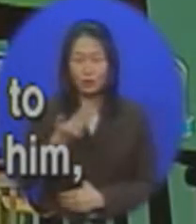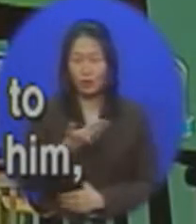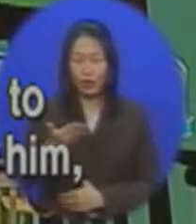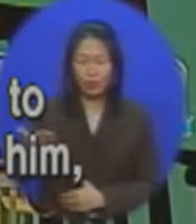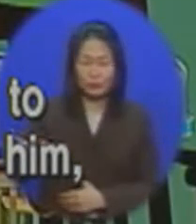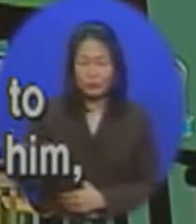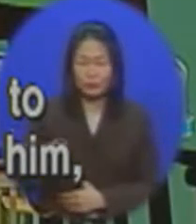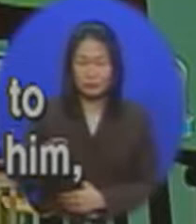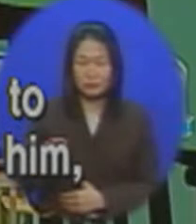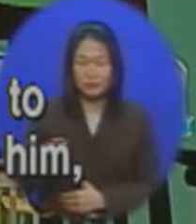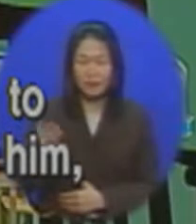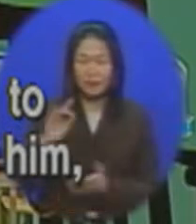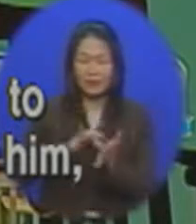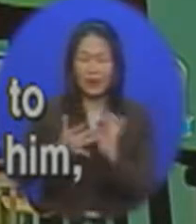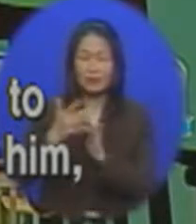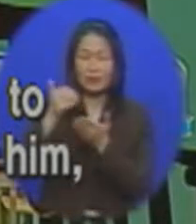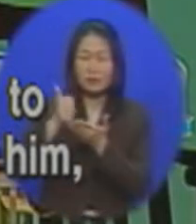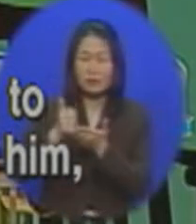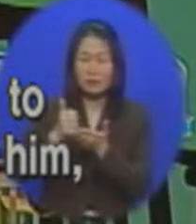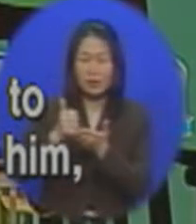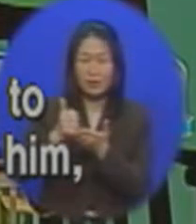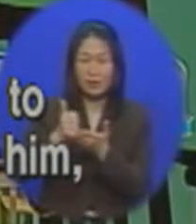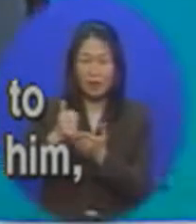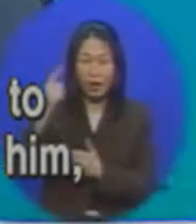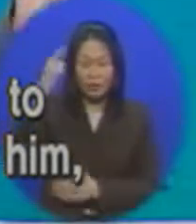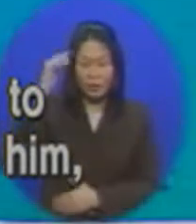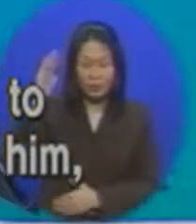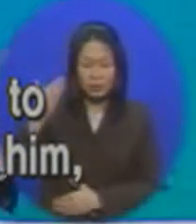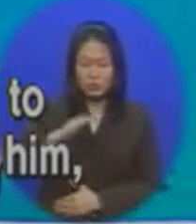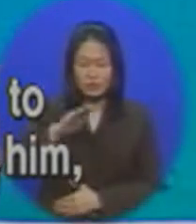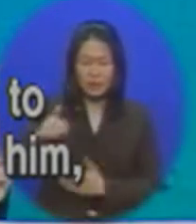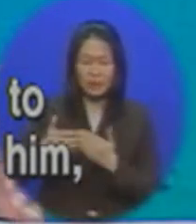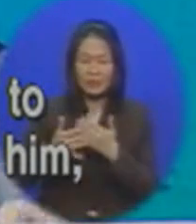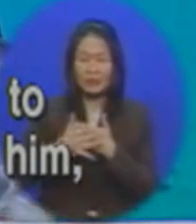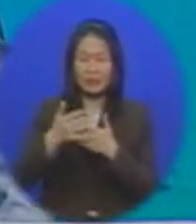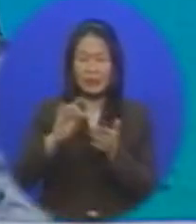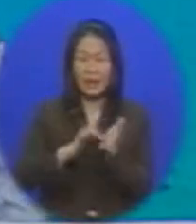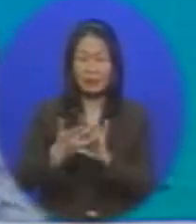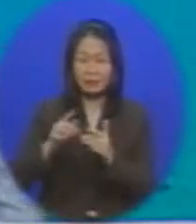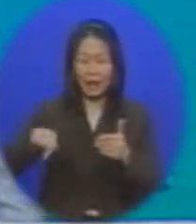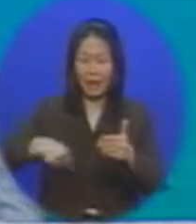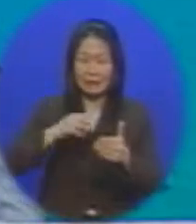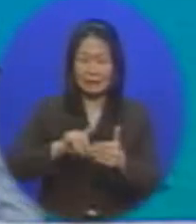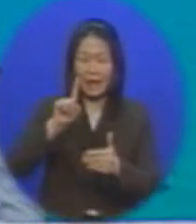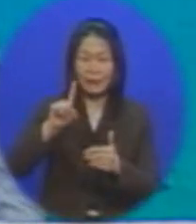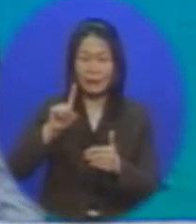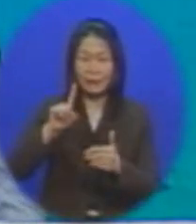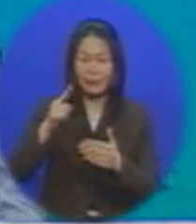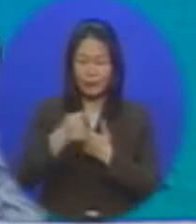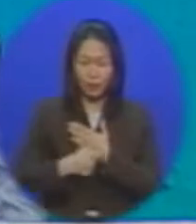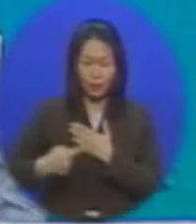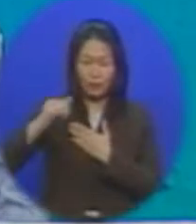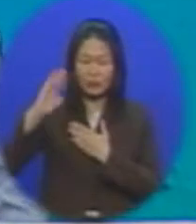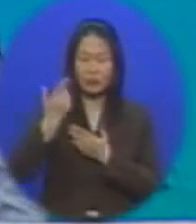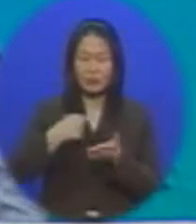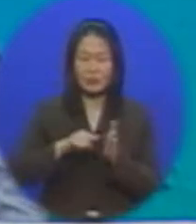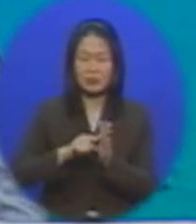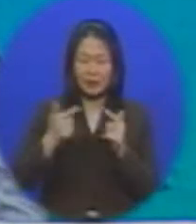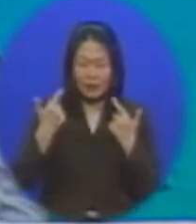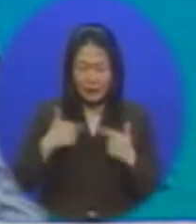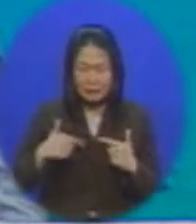예수님이 머리 되시고 우리가 예수님 말해서 한 몸이 되려면 언제나 예수님을 바라보면